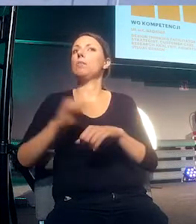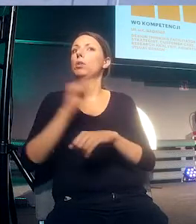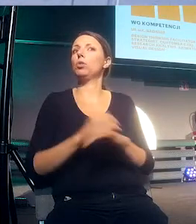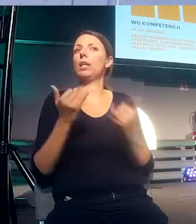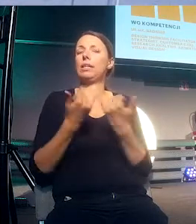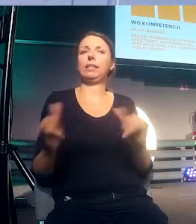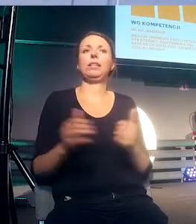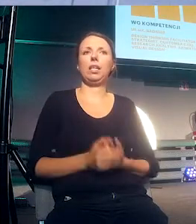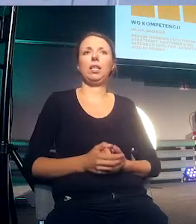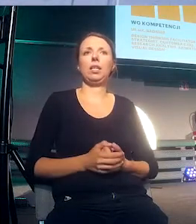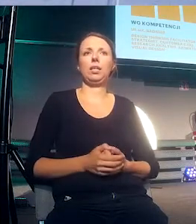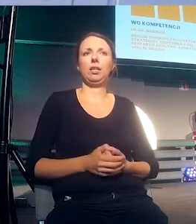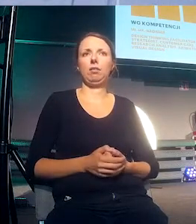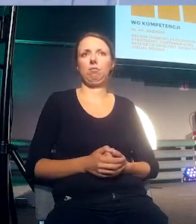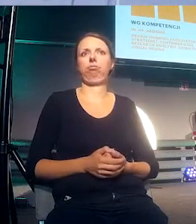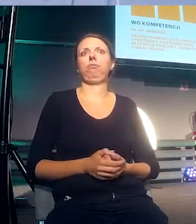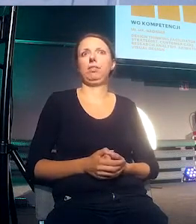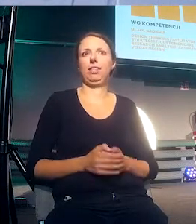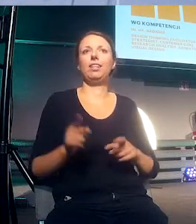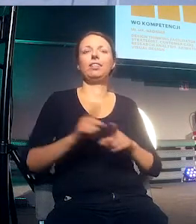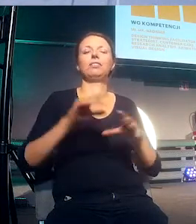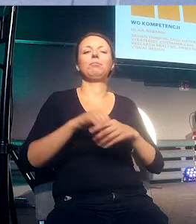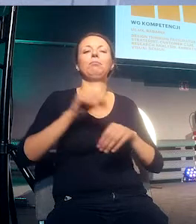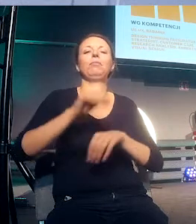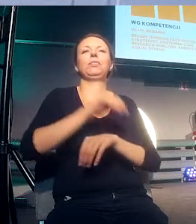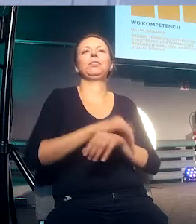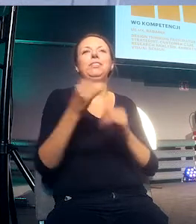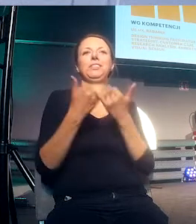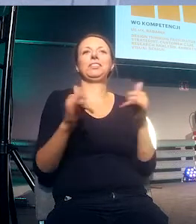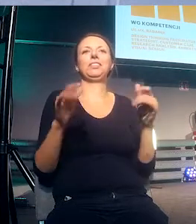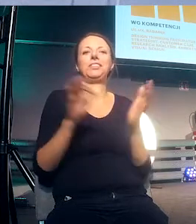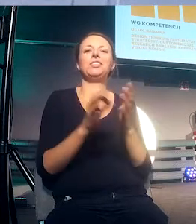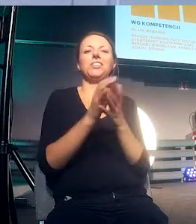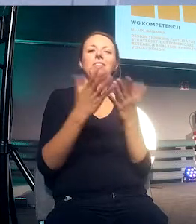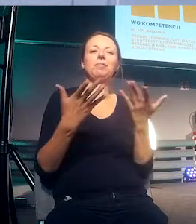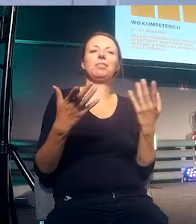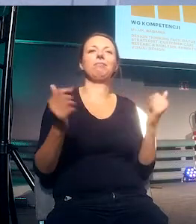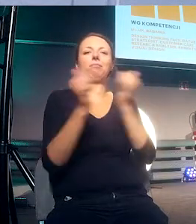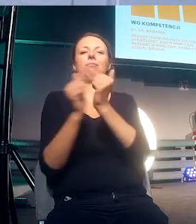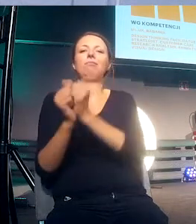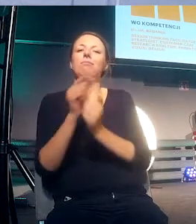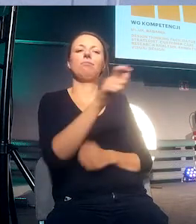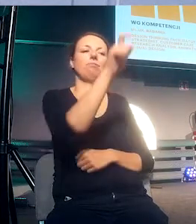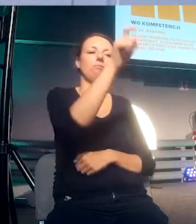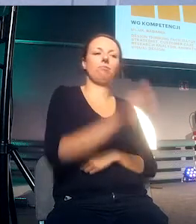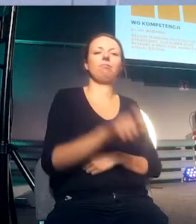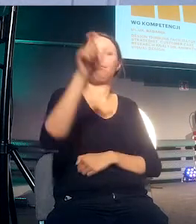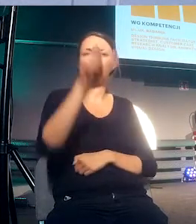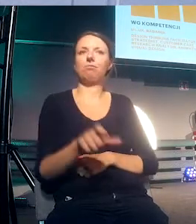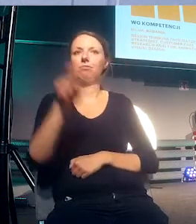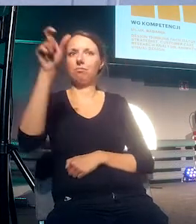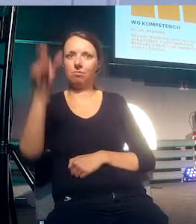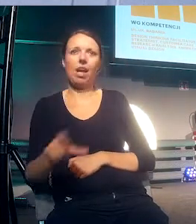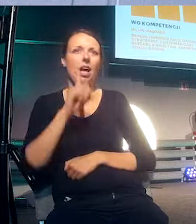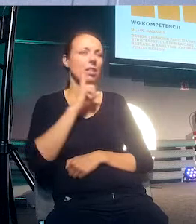w której nakładamy te dwie osie wobec siebie, zwłaszcza w projektach, które są ogromne. Jest to trochę